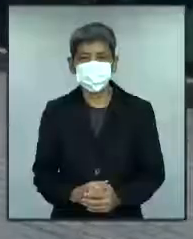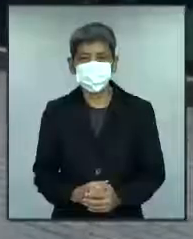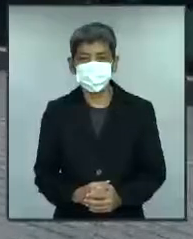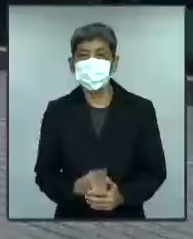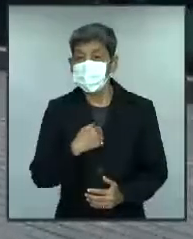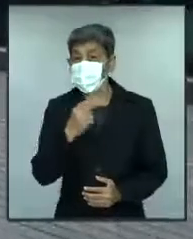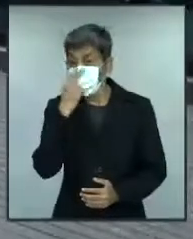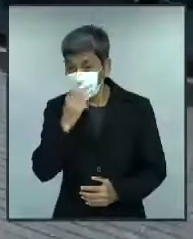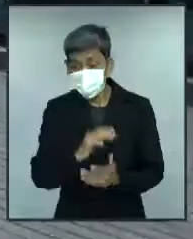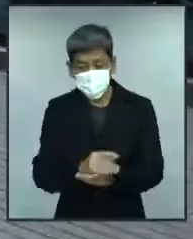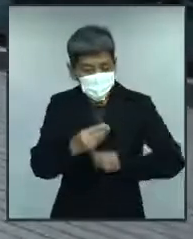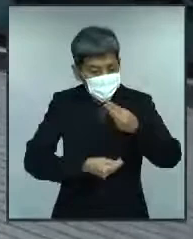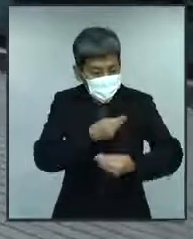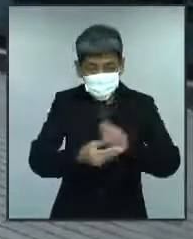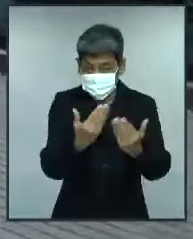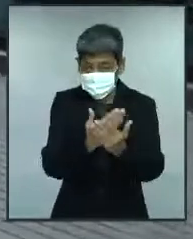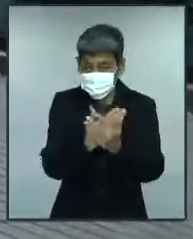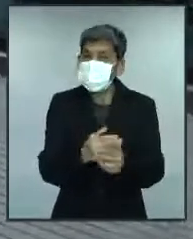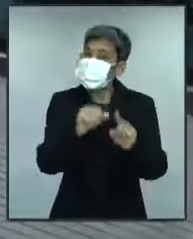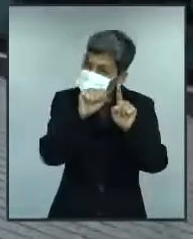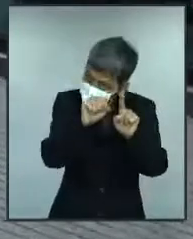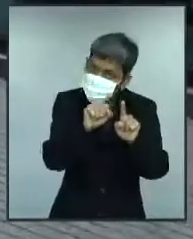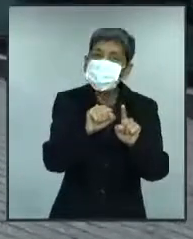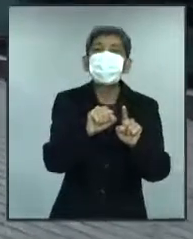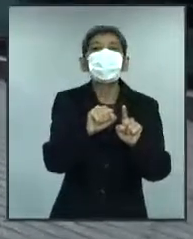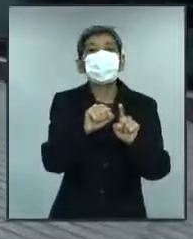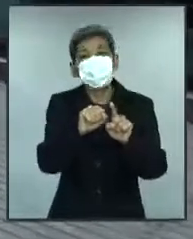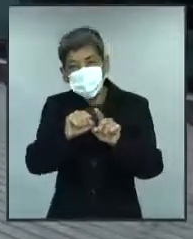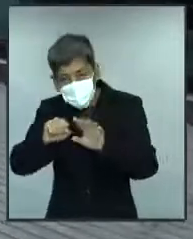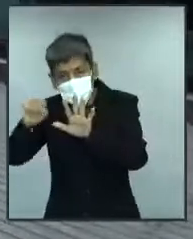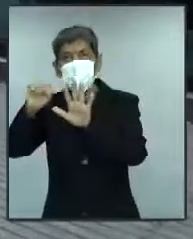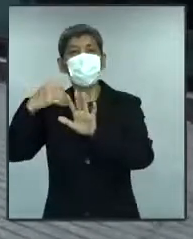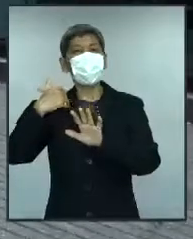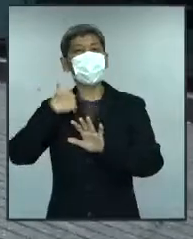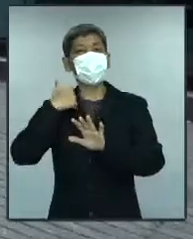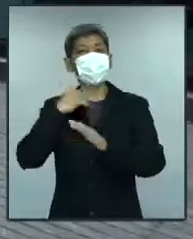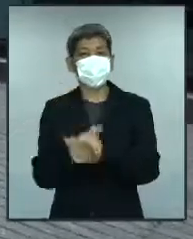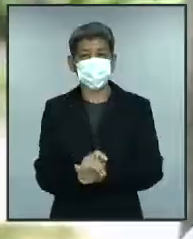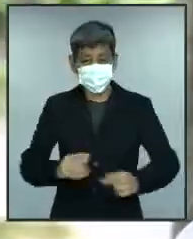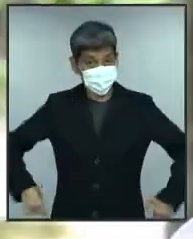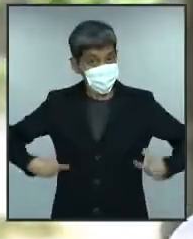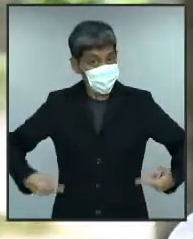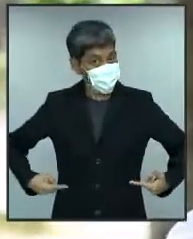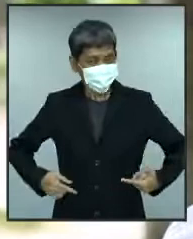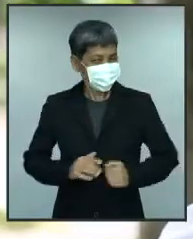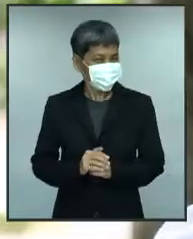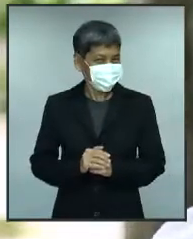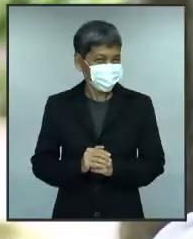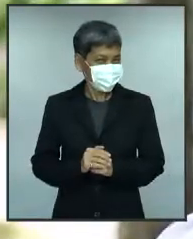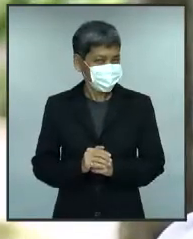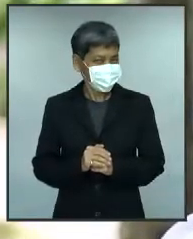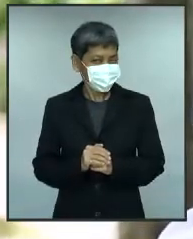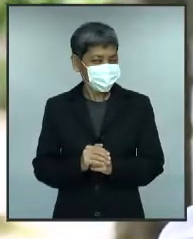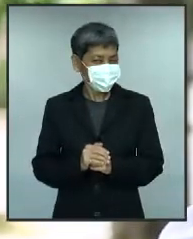คือรถเข็นไฟฟ้าจริงๆในท้องตลาดมีราคาตั้งแต่ 100,000 จนถึง 500,000 เลยนะ อ ันนี้เรื่องจริงส่วนอันเนี้ยไม่ถึงแน่นอน